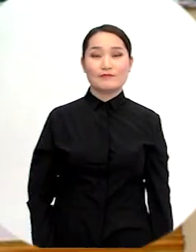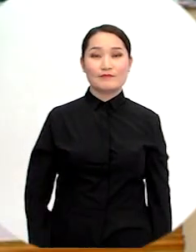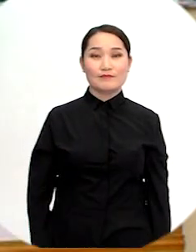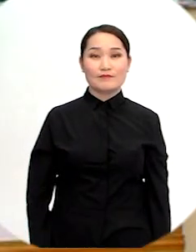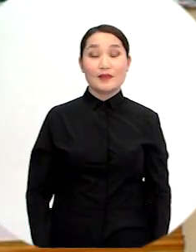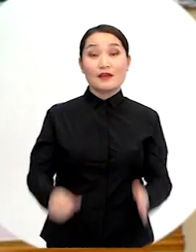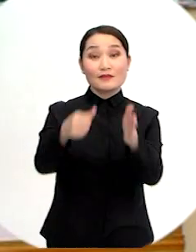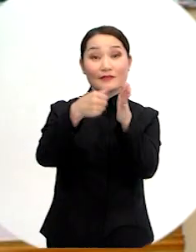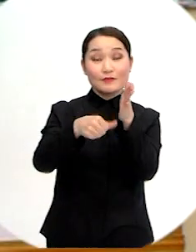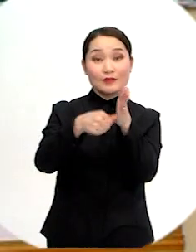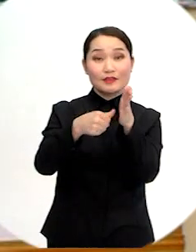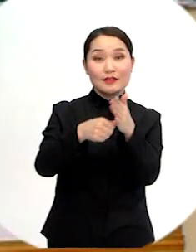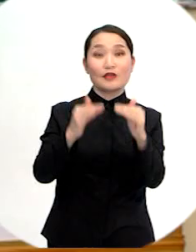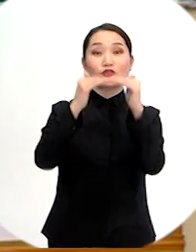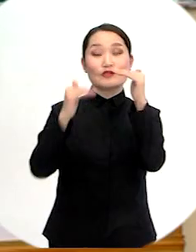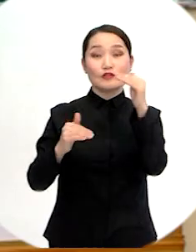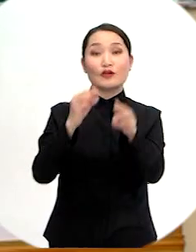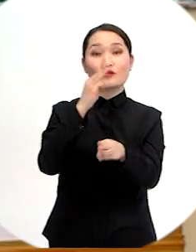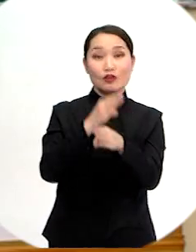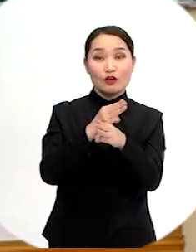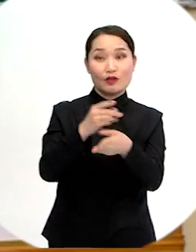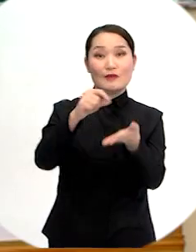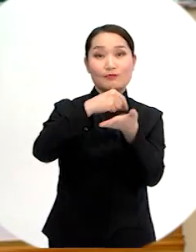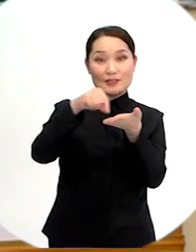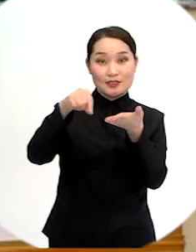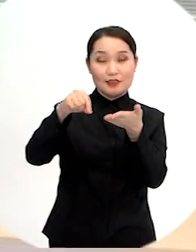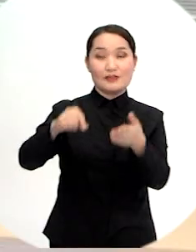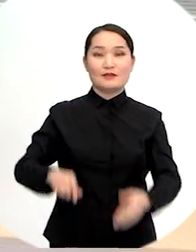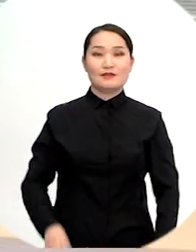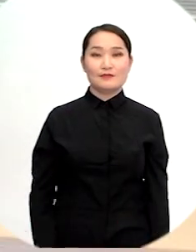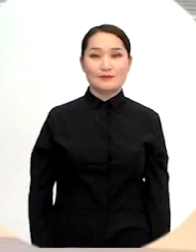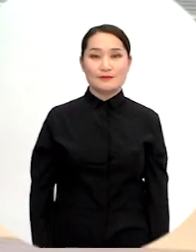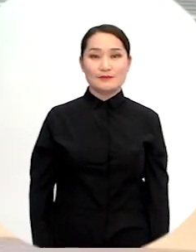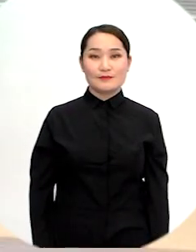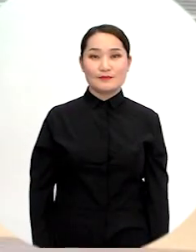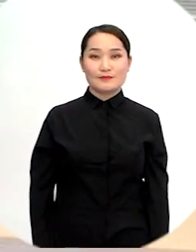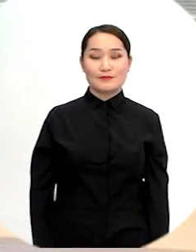Та бүхэн дэвтэртээ сондгой тоонуудаа бичээд яваарай.